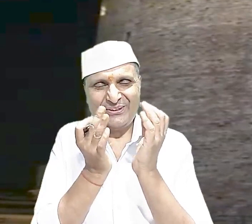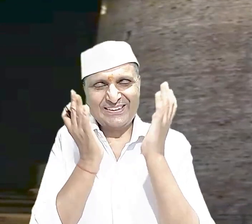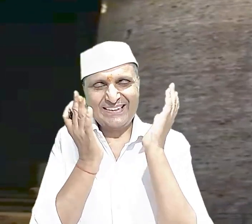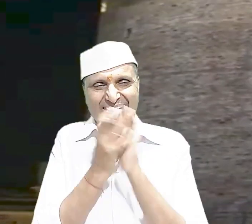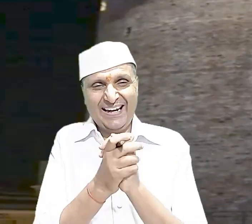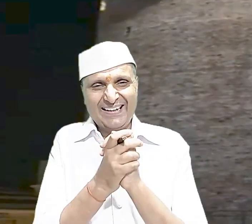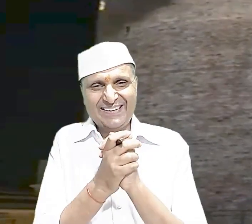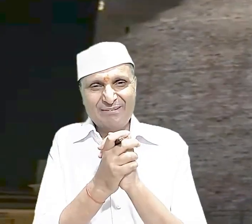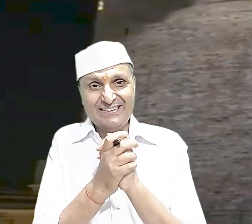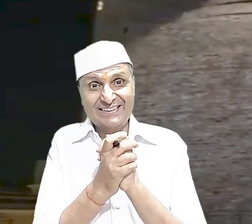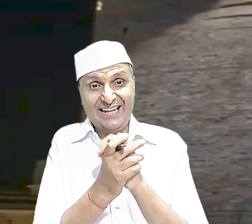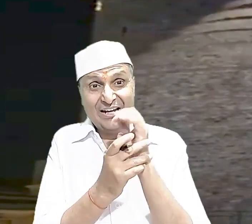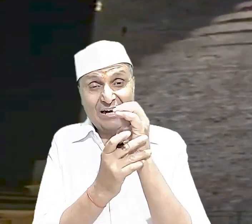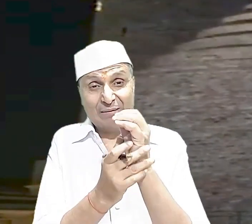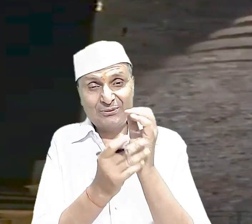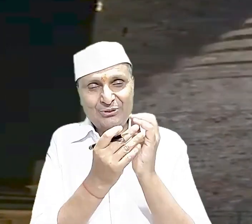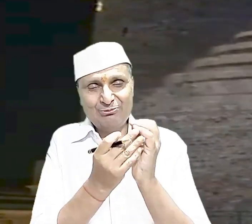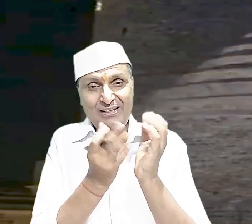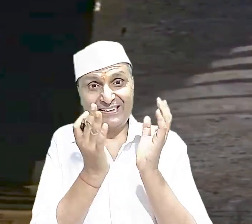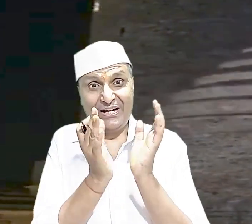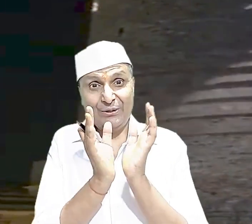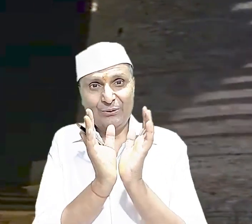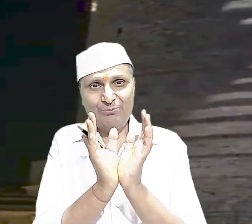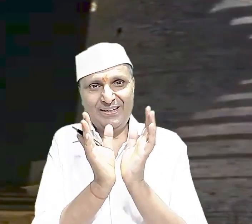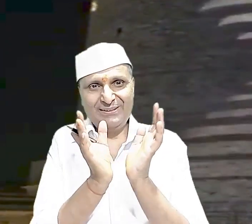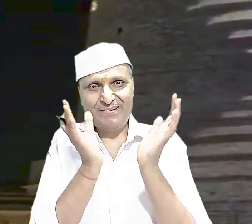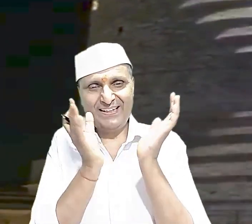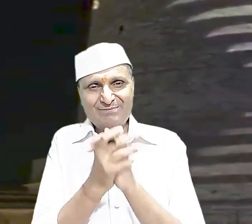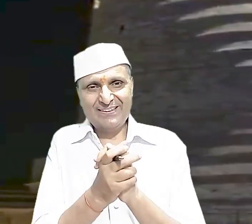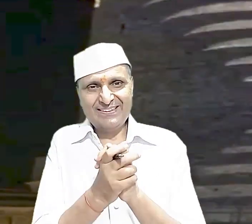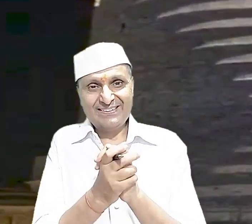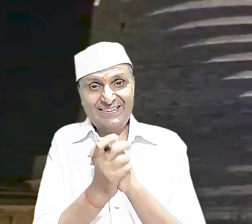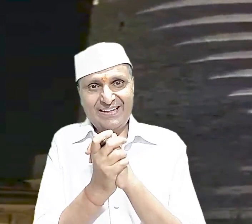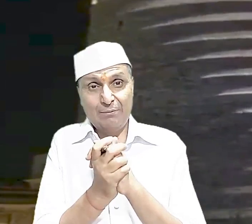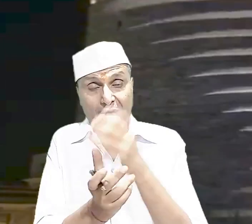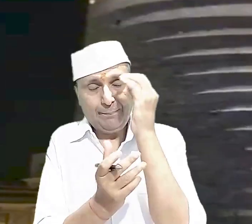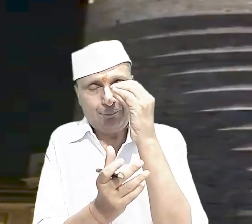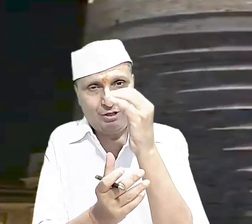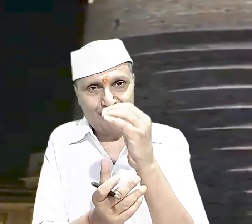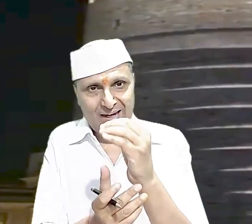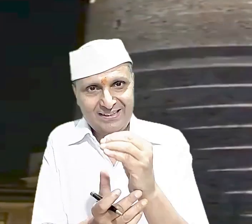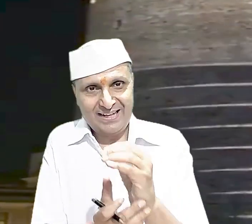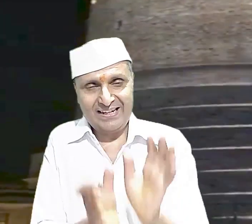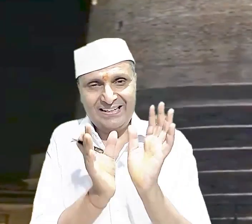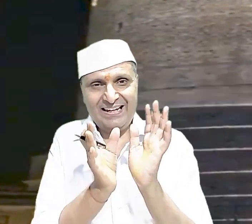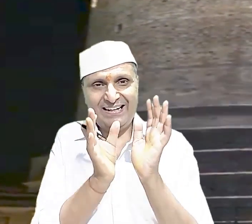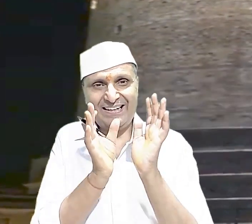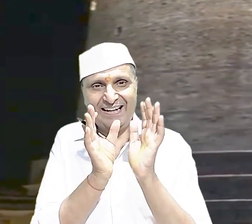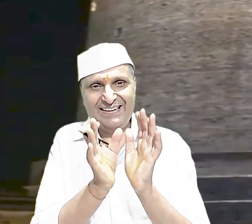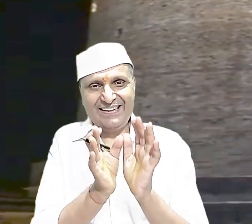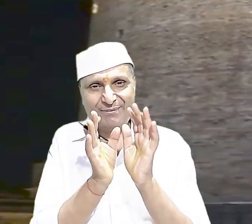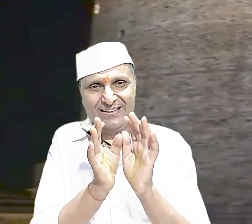कुछ और दिखाते हैं, आनंद की बात जाते हैं, हम आपको जोधपुर चलते हैं उम्मेद पैलेस पे, ये देख रहे हैं आप। अरे अरे पूरा महल जल गया, नहीं नहीं